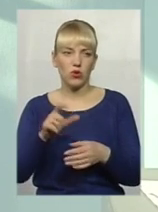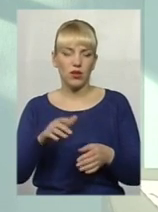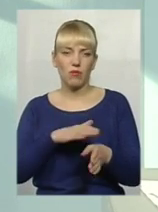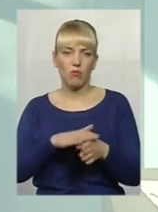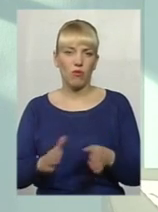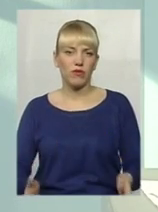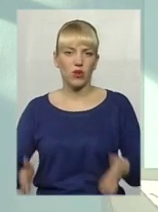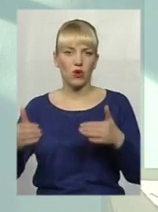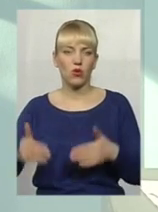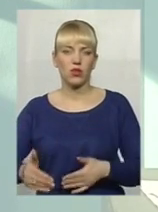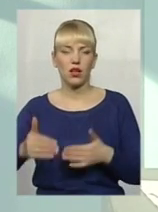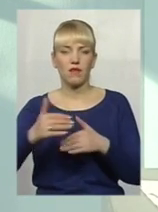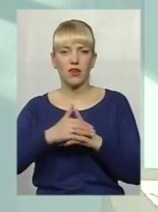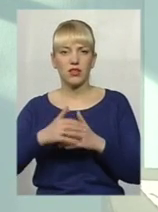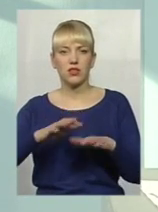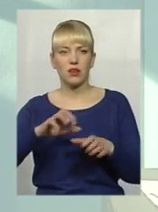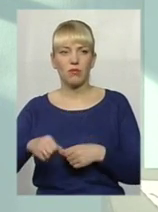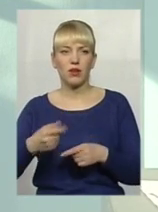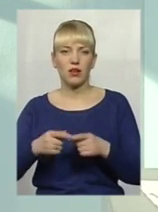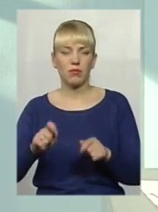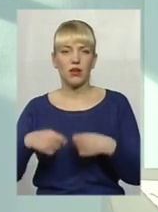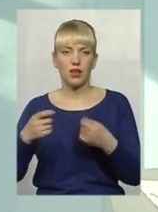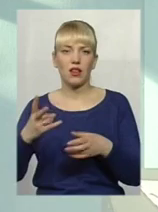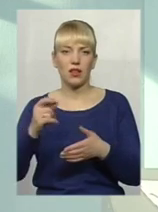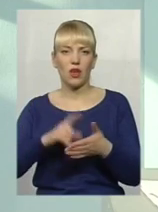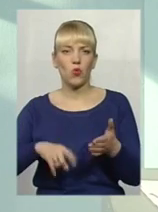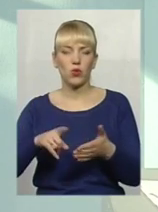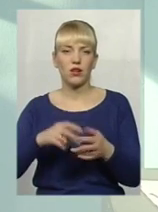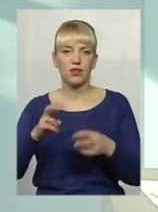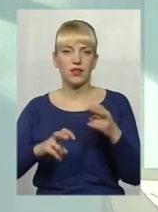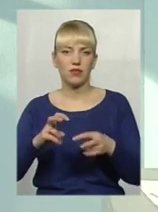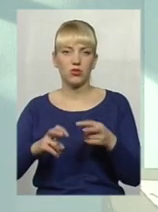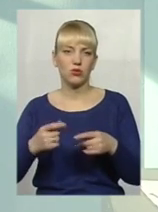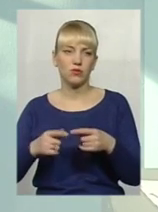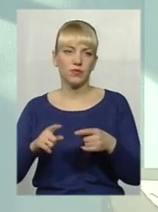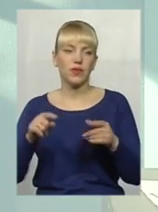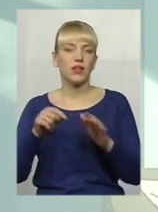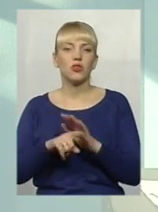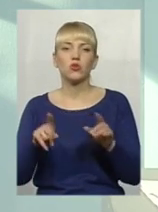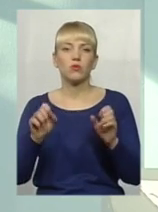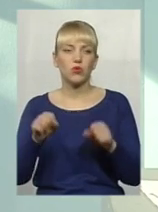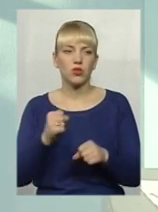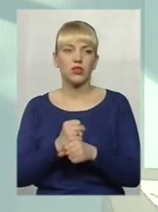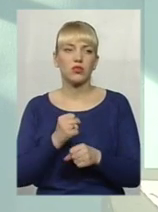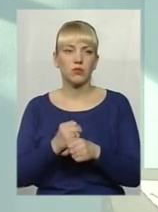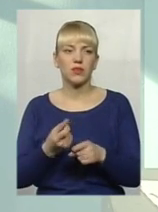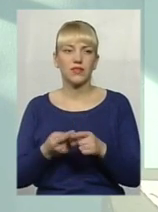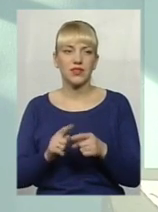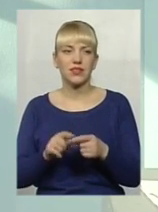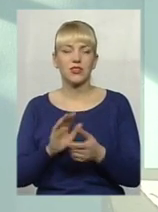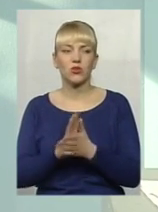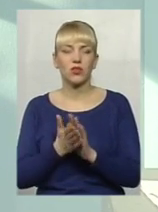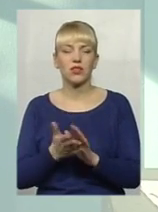ввечері забирали і наразі передали їх на утилізацію. Тобто, що можна зробити в такій ситуації, з